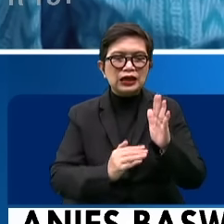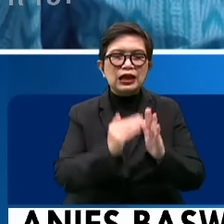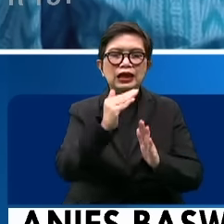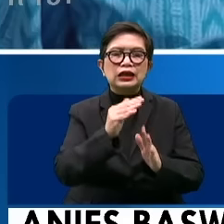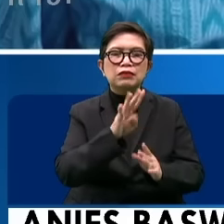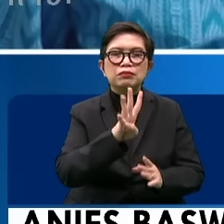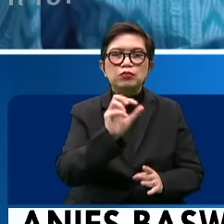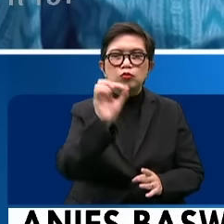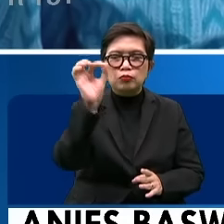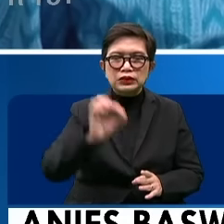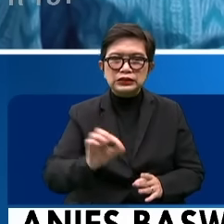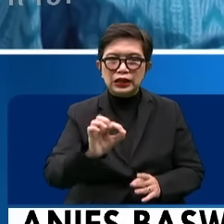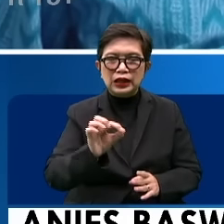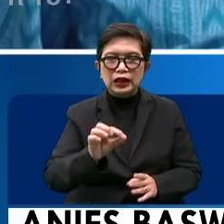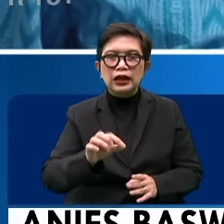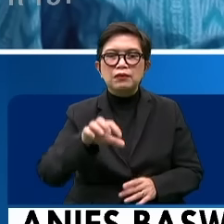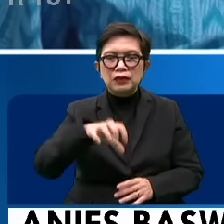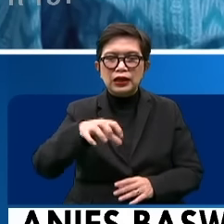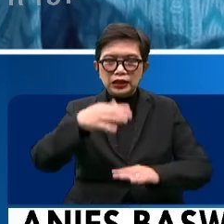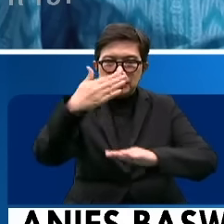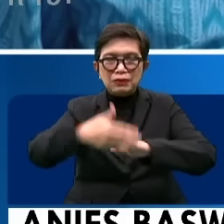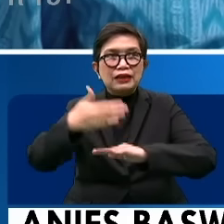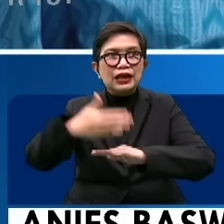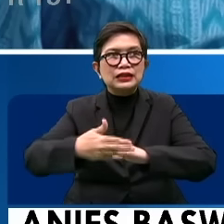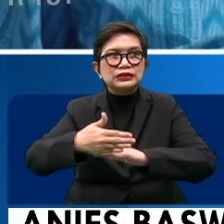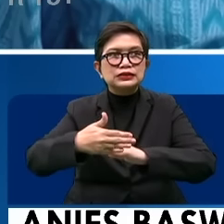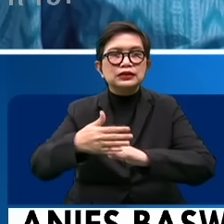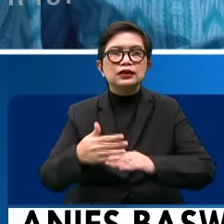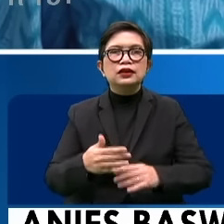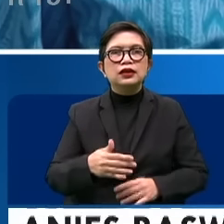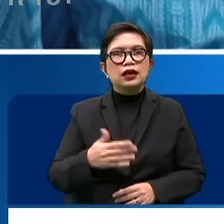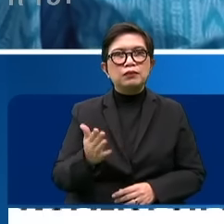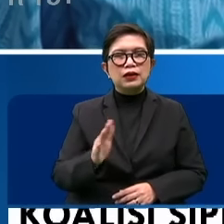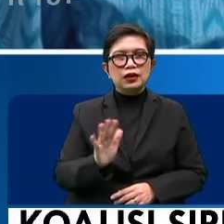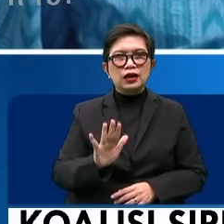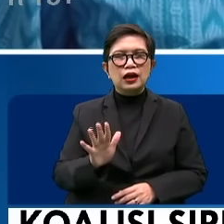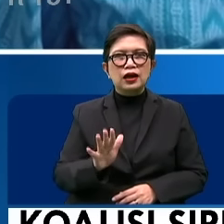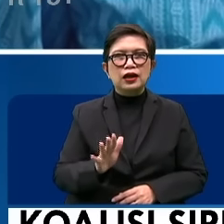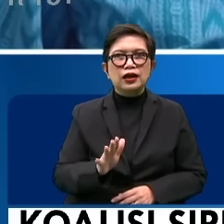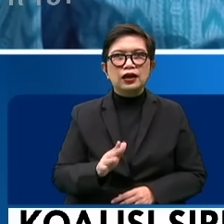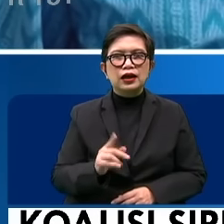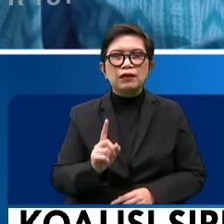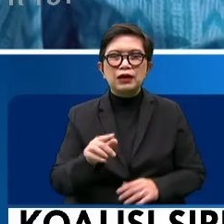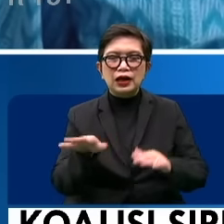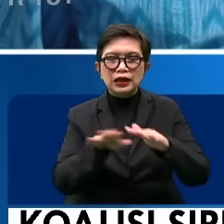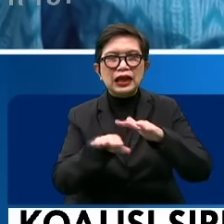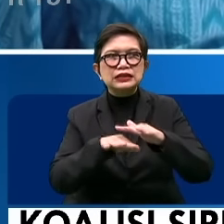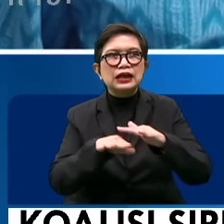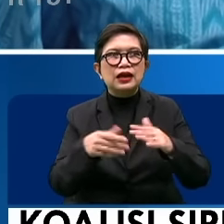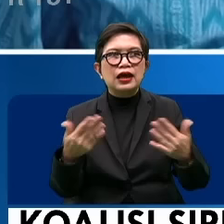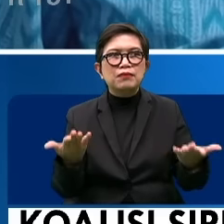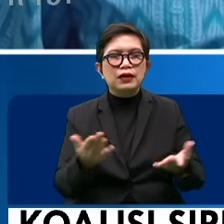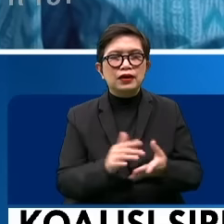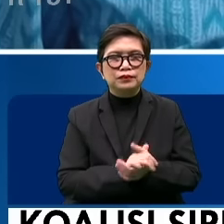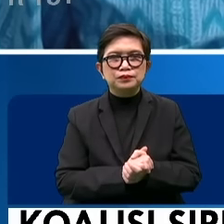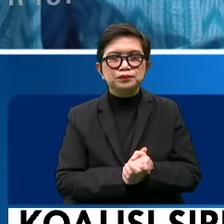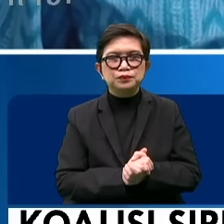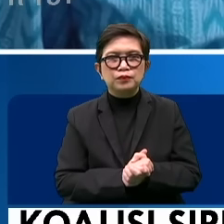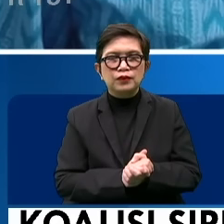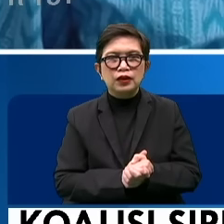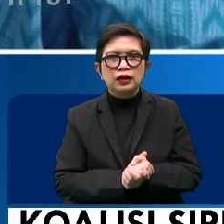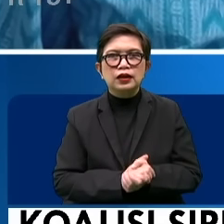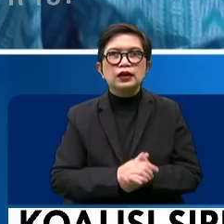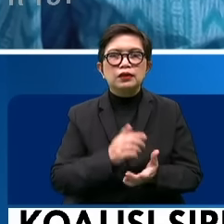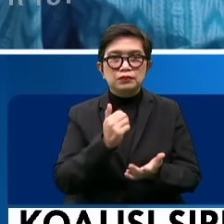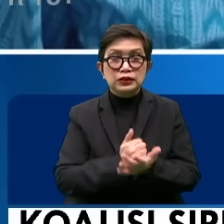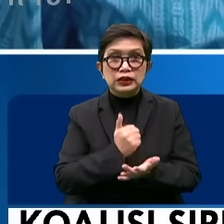sektor ini memang dibatasi, atau sektor ini tidak dibatasi, atau apa dasarnya? Itu pertanyaannya. Jadi langkah yang paling Baik.